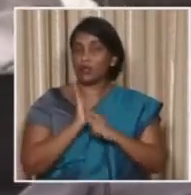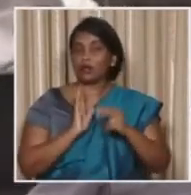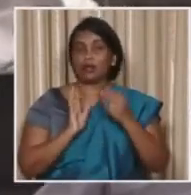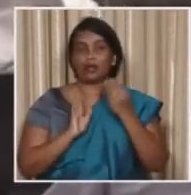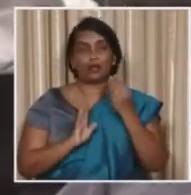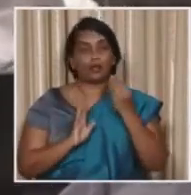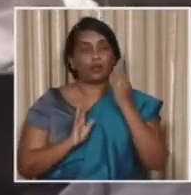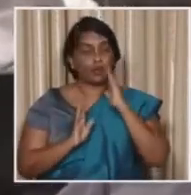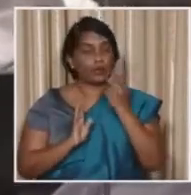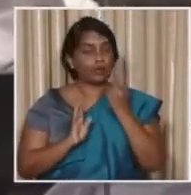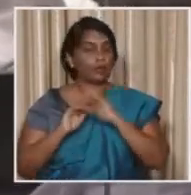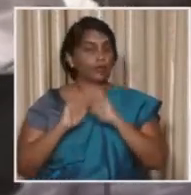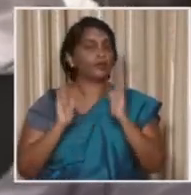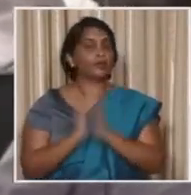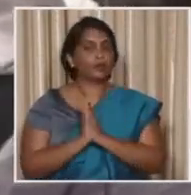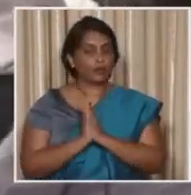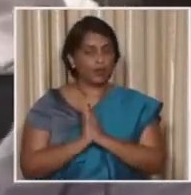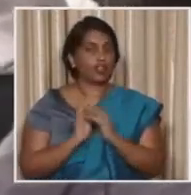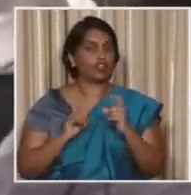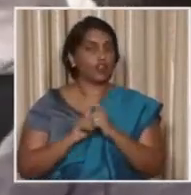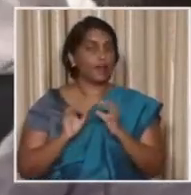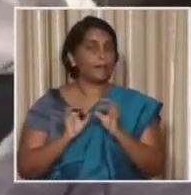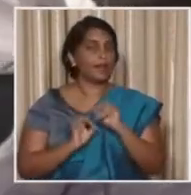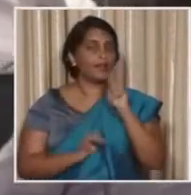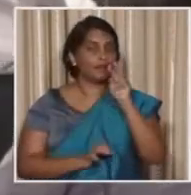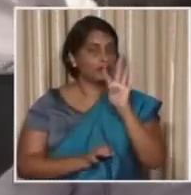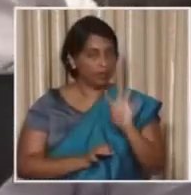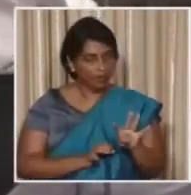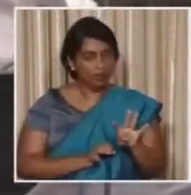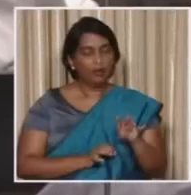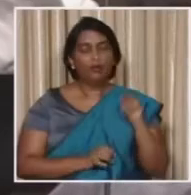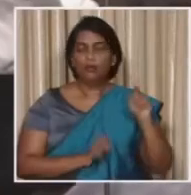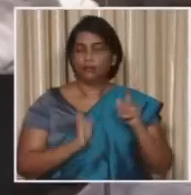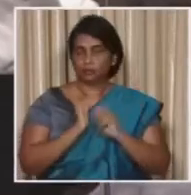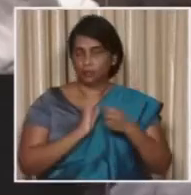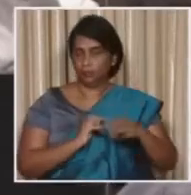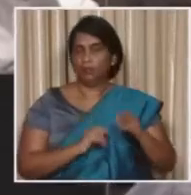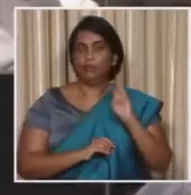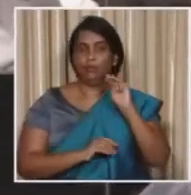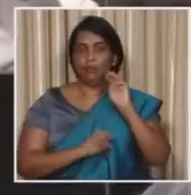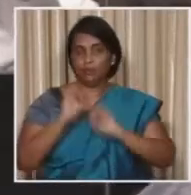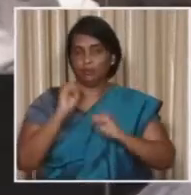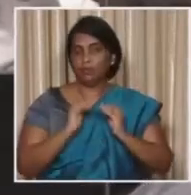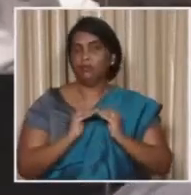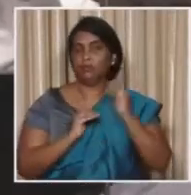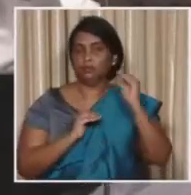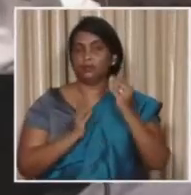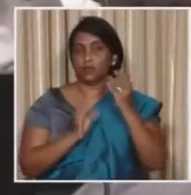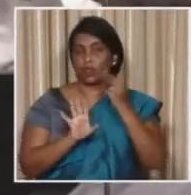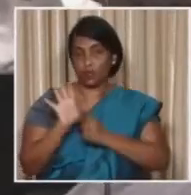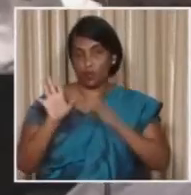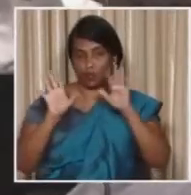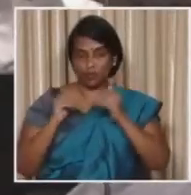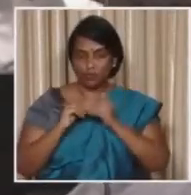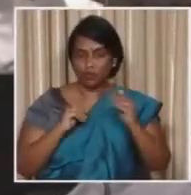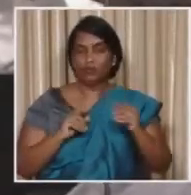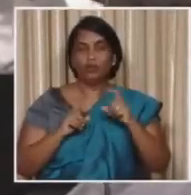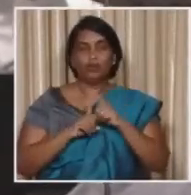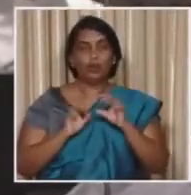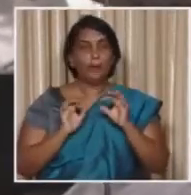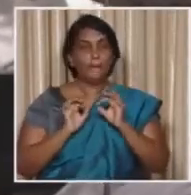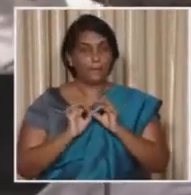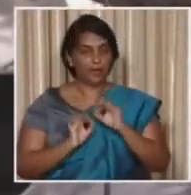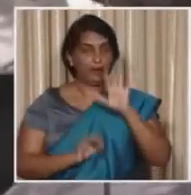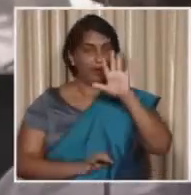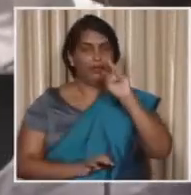හා විදේශ ණය එකට එකතු කරාම ඩොලර් බිලියන 24ක් තිබ්බා. මේ ණය ප්‍රමාණය 130කින් වැඩි වුණා ඉතුරු අවුරුදු 9 තුළ. ඩොලර් බිලියන